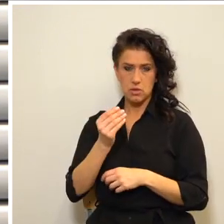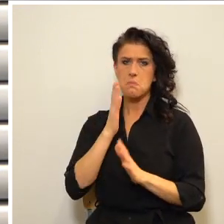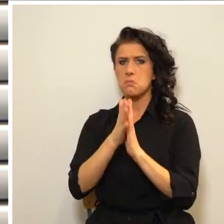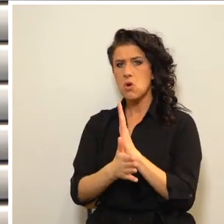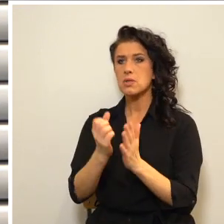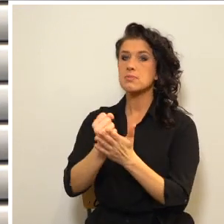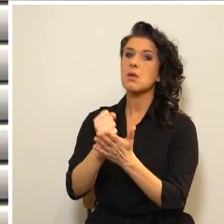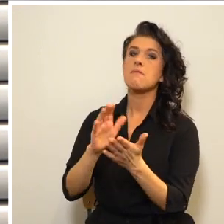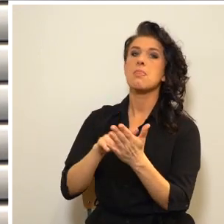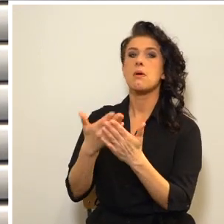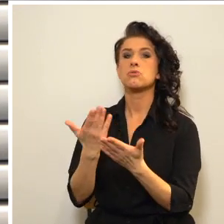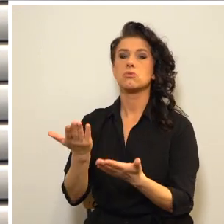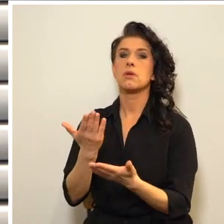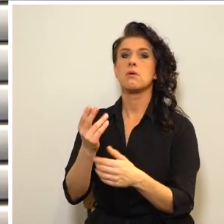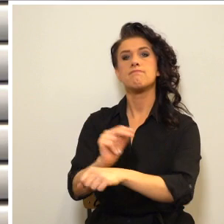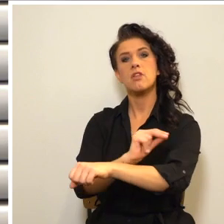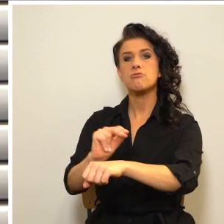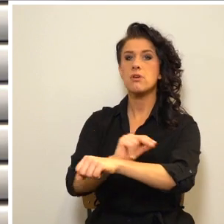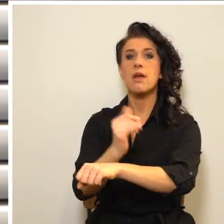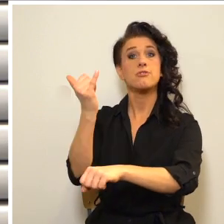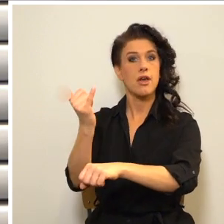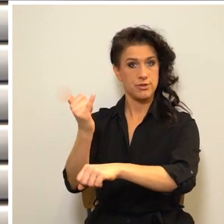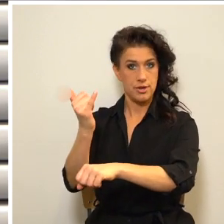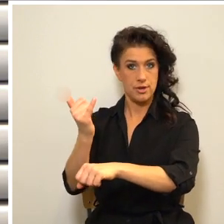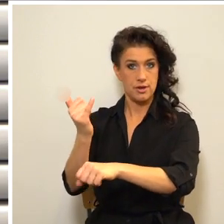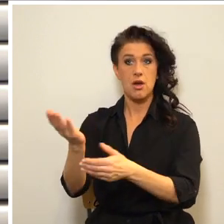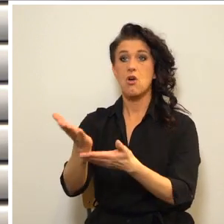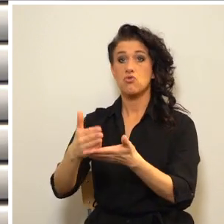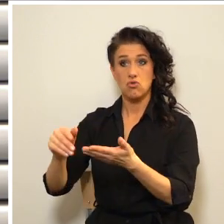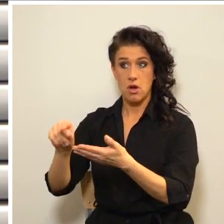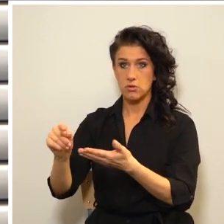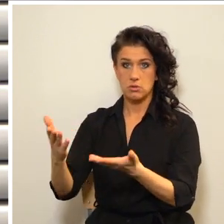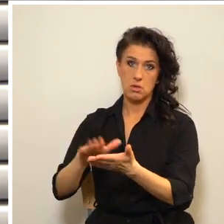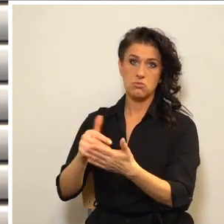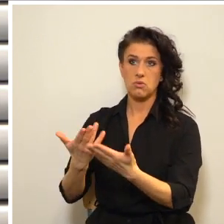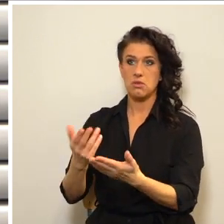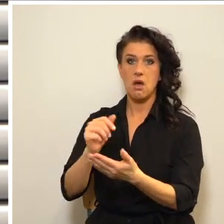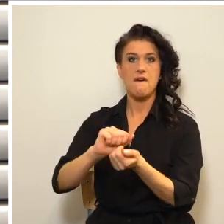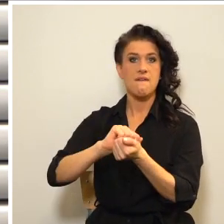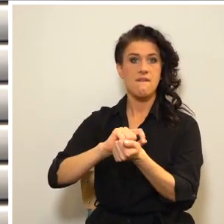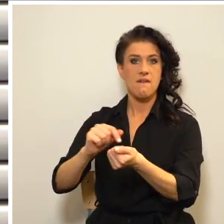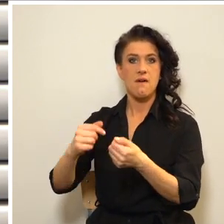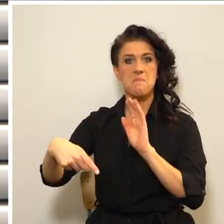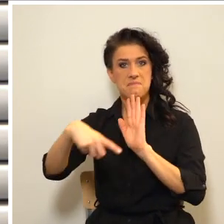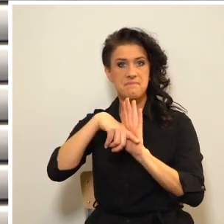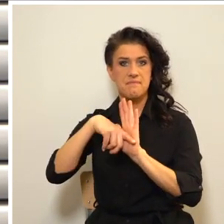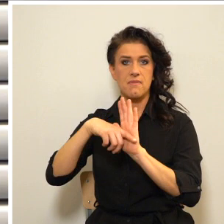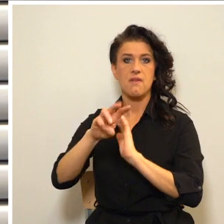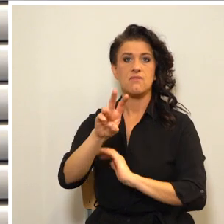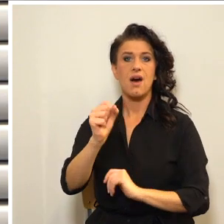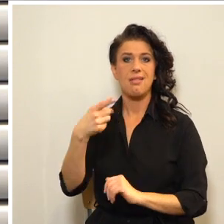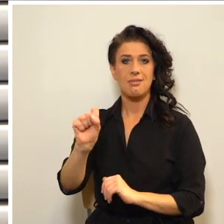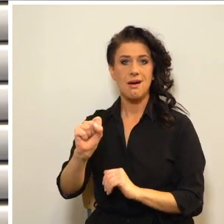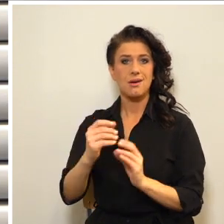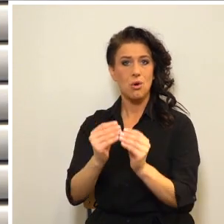gdzie są jakieś wady rozwojowe dziecko musi dostać fragment prawda wątroby rodzica to nie ma kłopotów dlatego